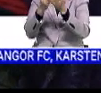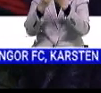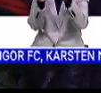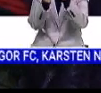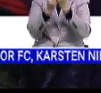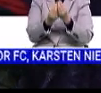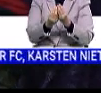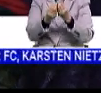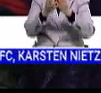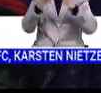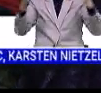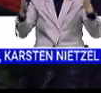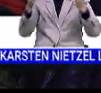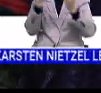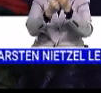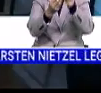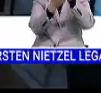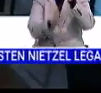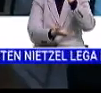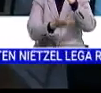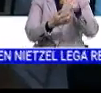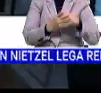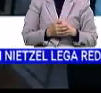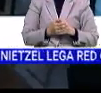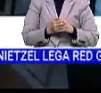yang besar.